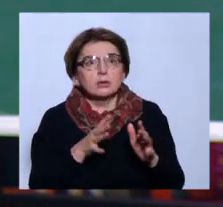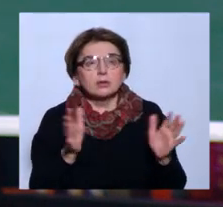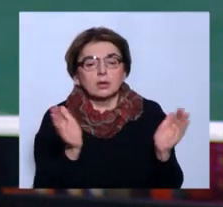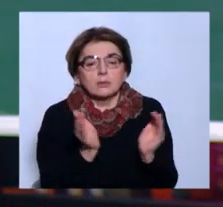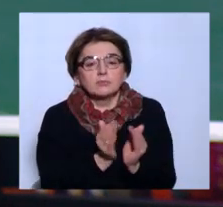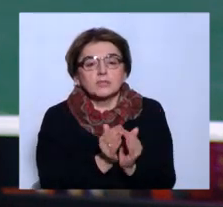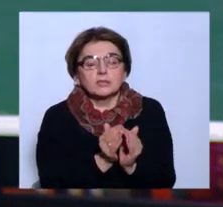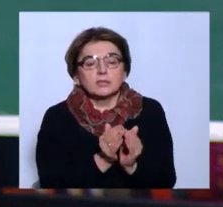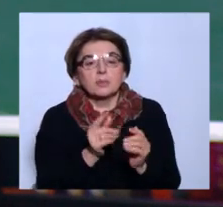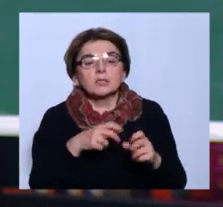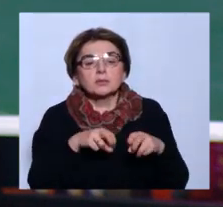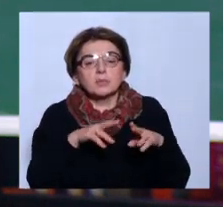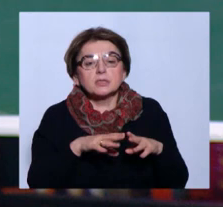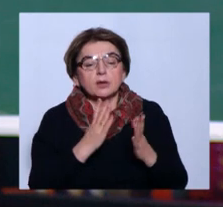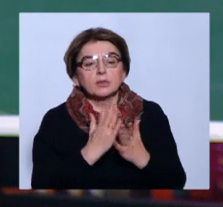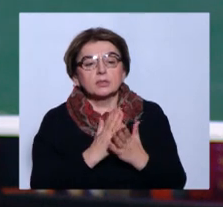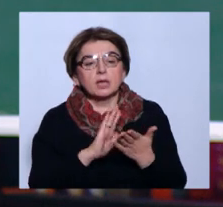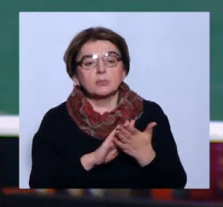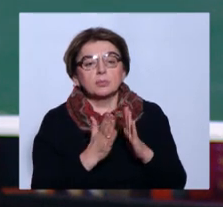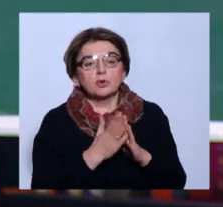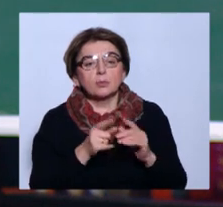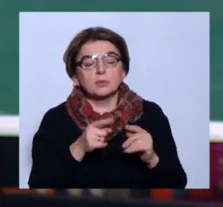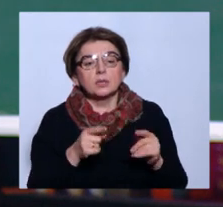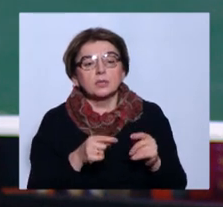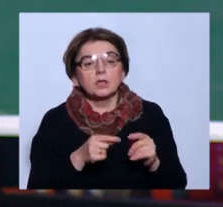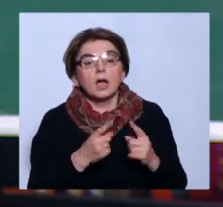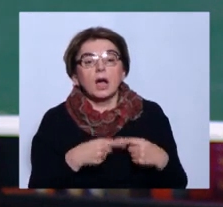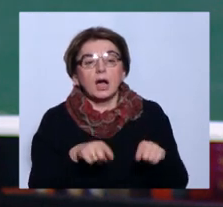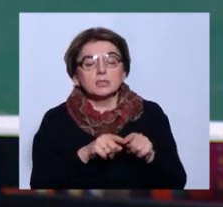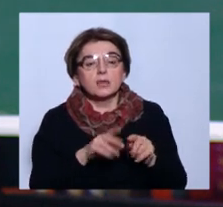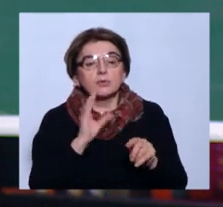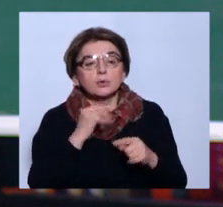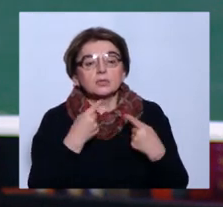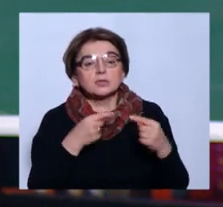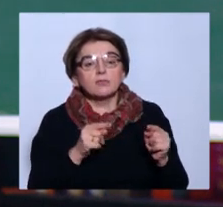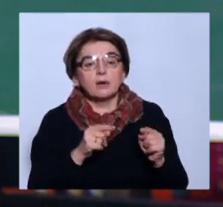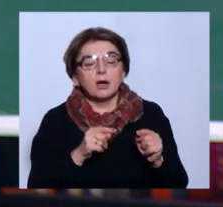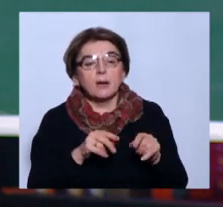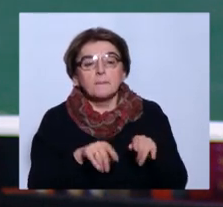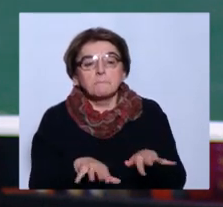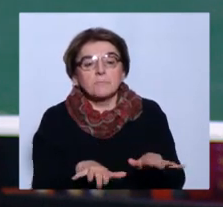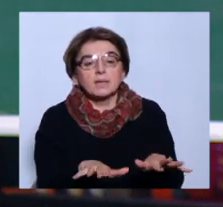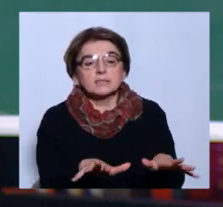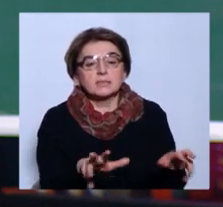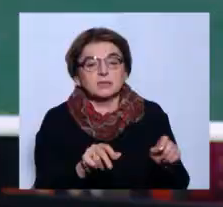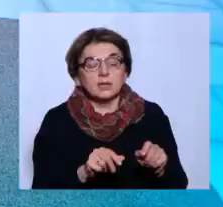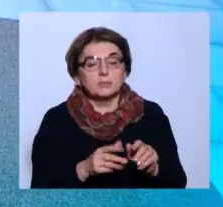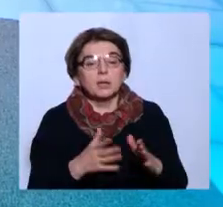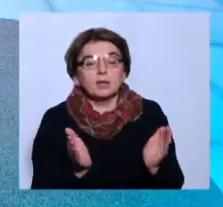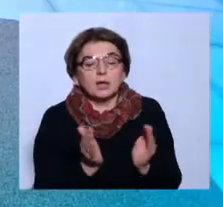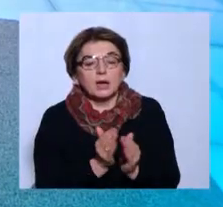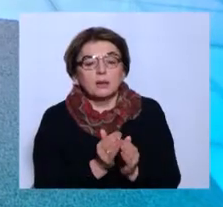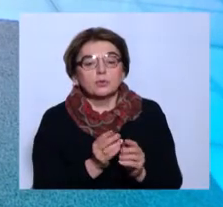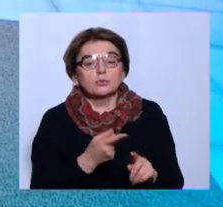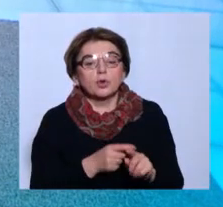თავის გენეტიკურად არის განპირობებული. ასევე დაუშვათ იგივე სხვა ფეხსახსრიანების რაოდენობა კლებულობს და ასე